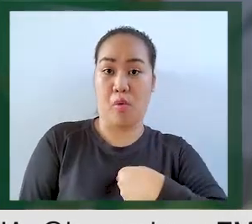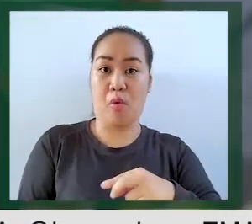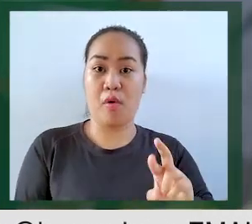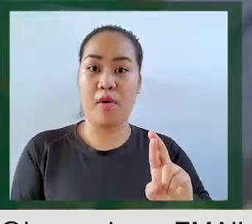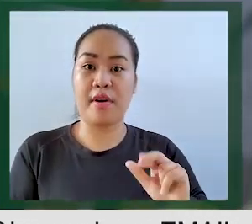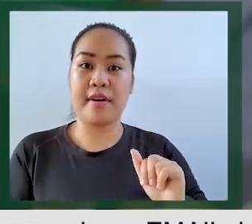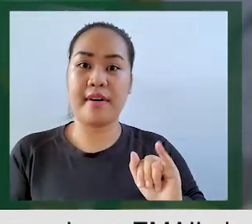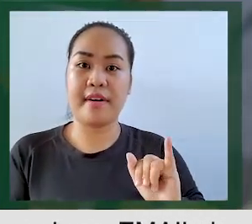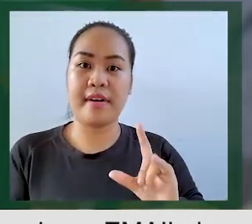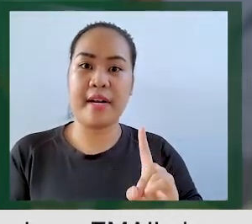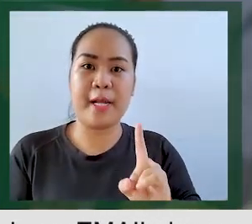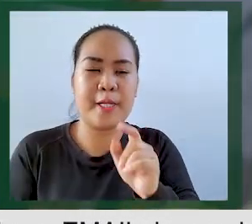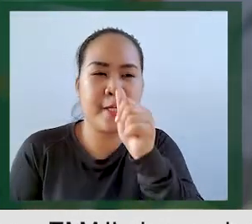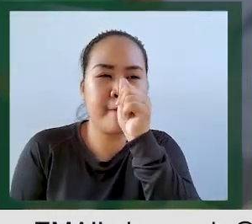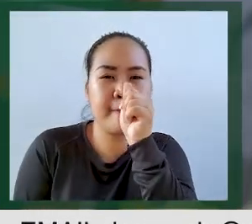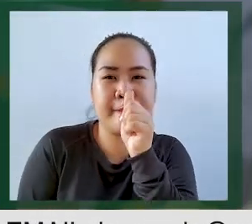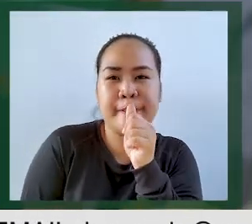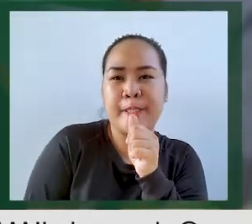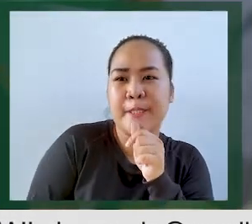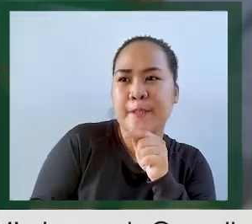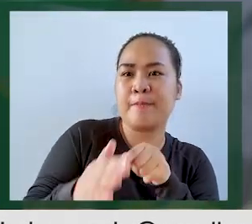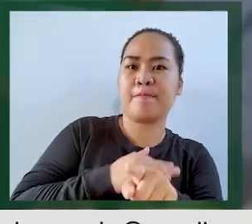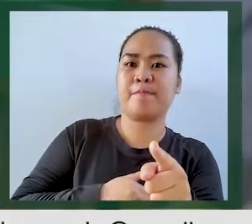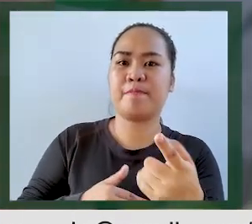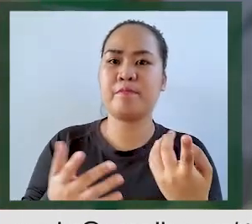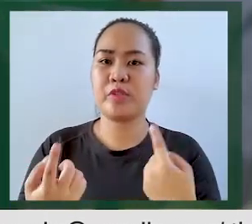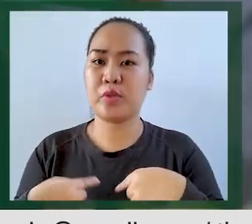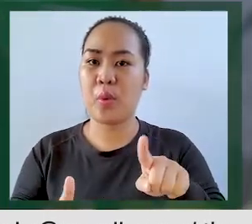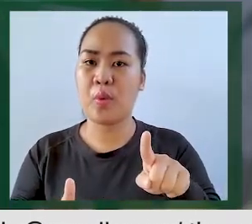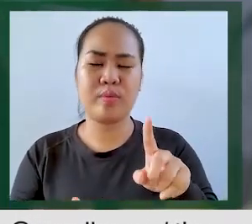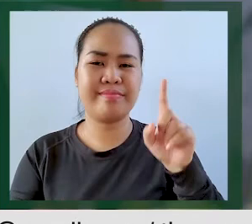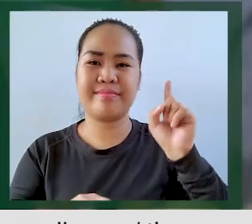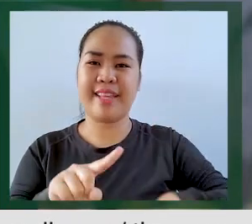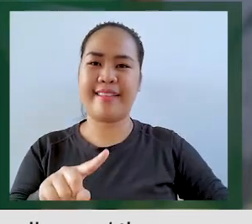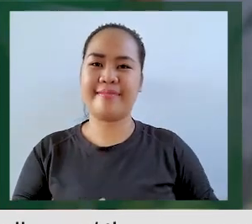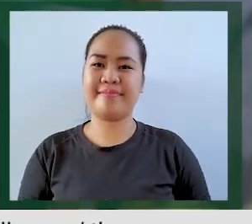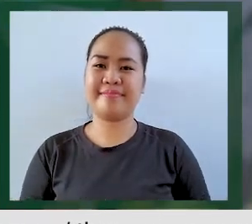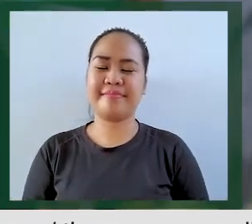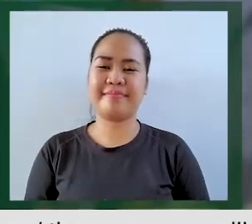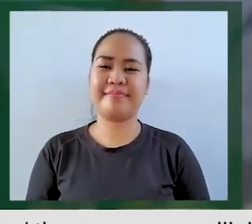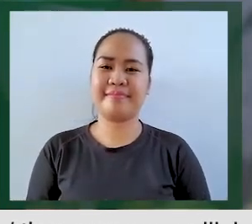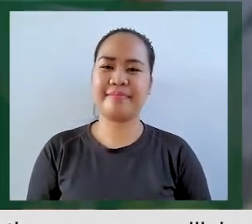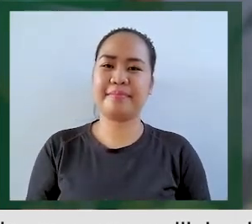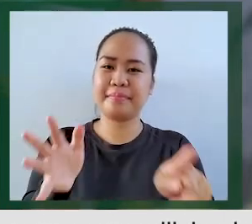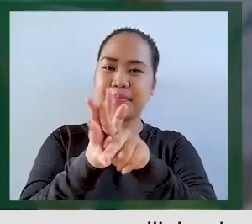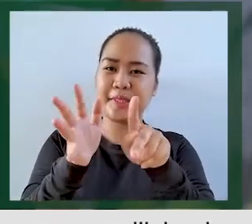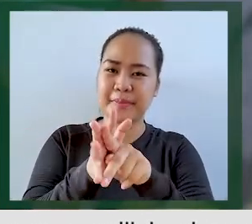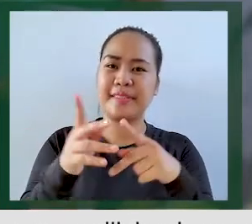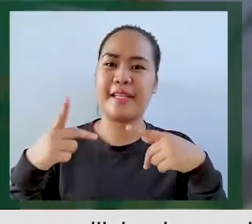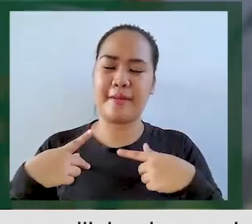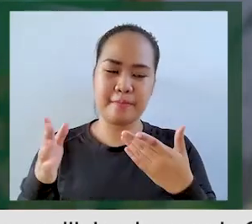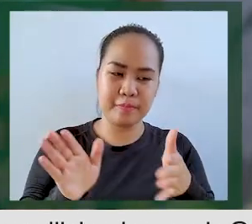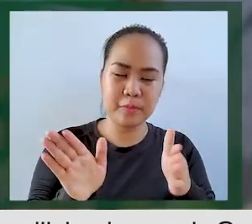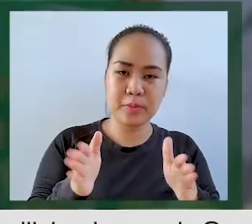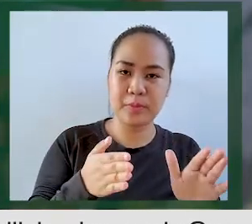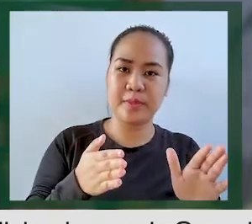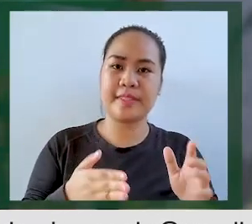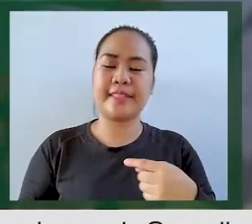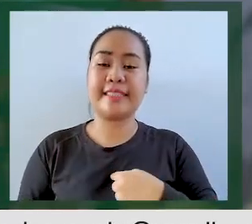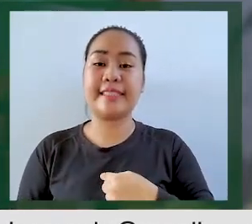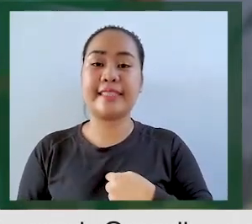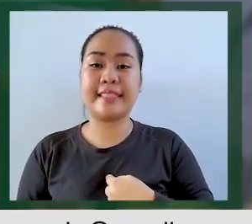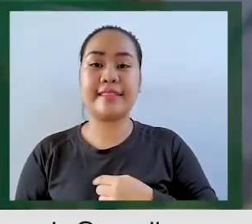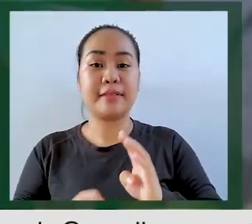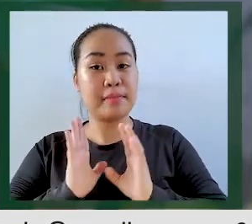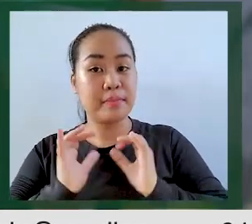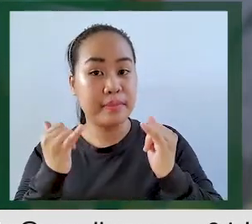let's practice yung mga health and safety protocols sa ating bahay, sa ating opisina, kahit kayo